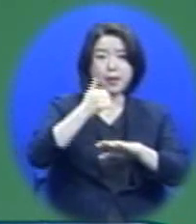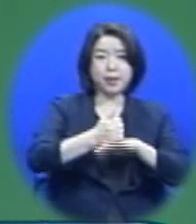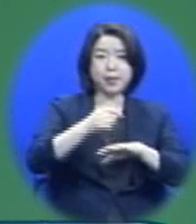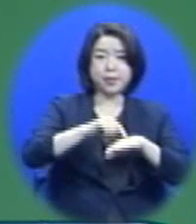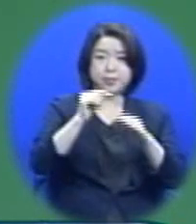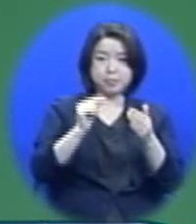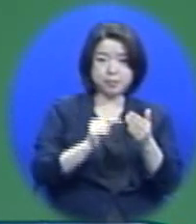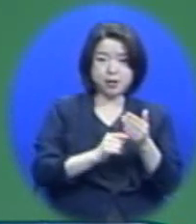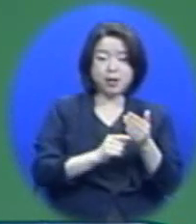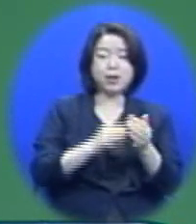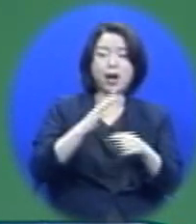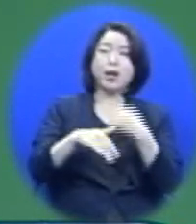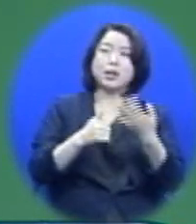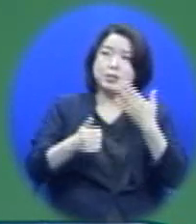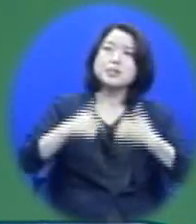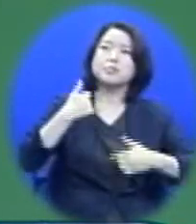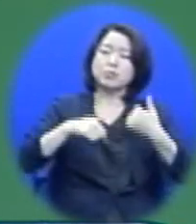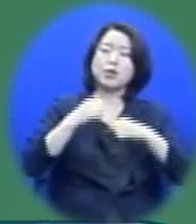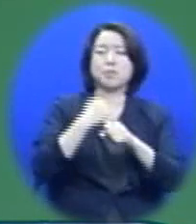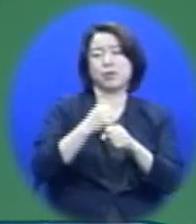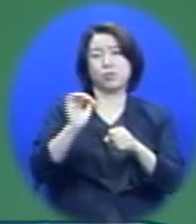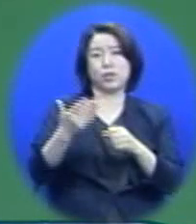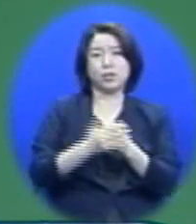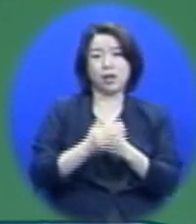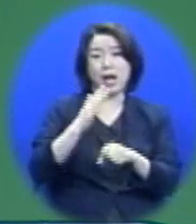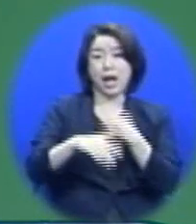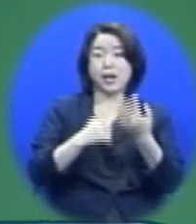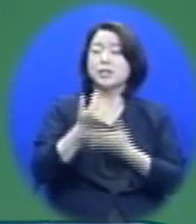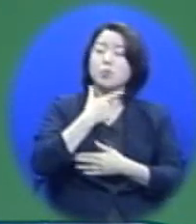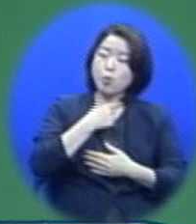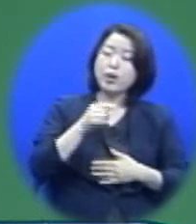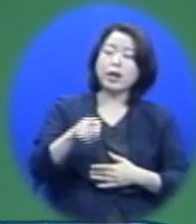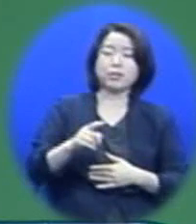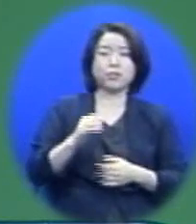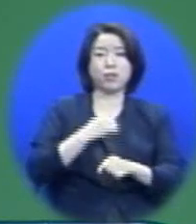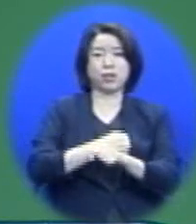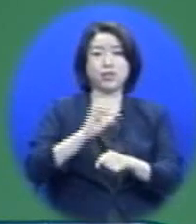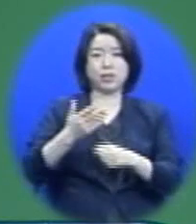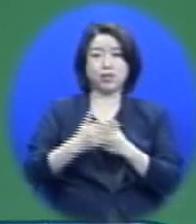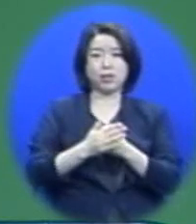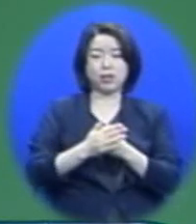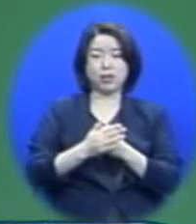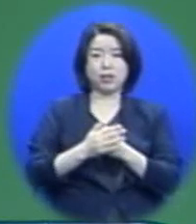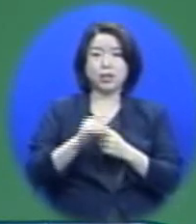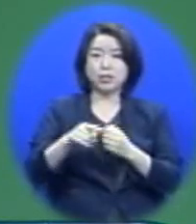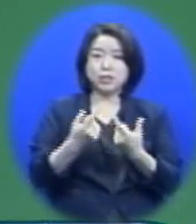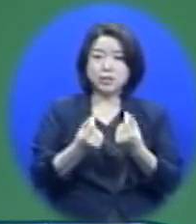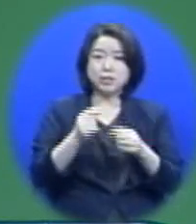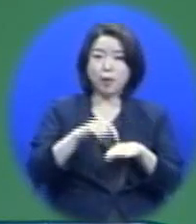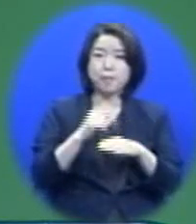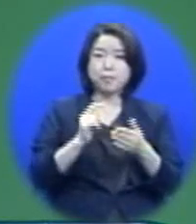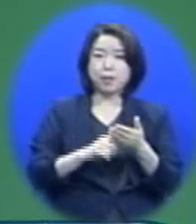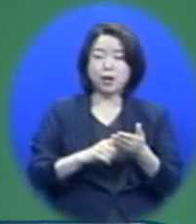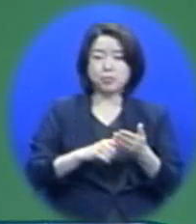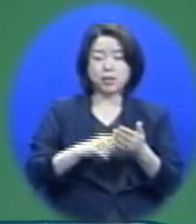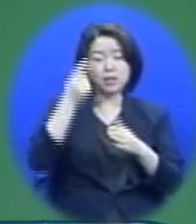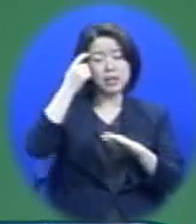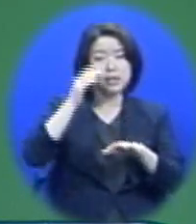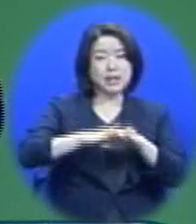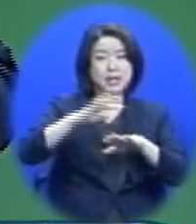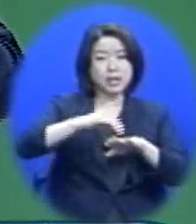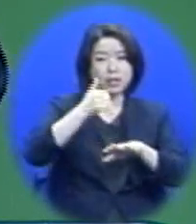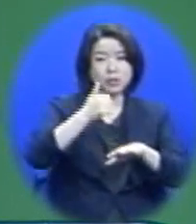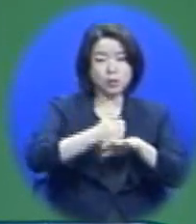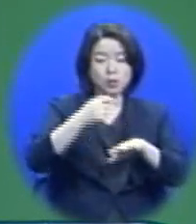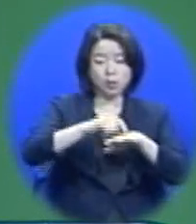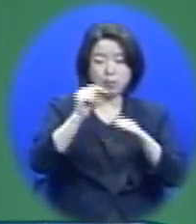하나님을 기쁘시게 해야지, 하나님이 원하는 것을 해야지 이런 마음이 솔로몬에게도 당연히 생긴 거예요.